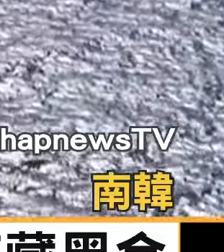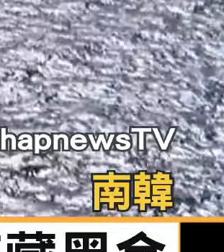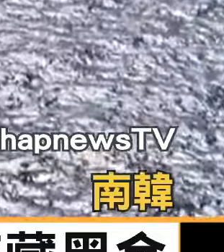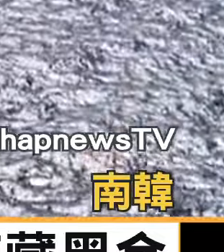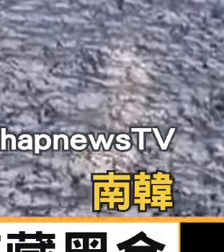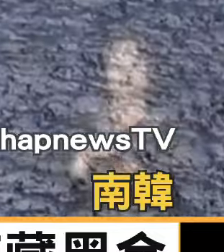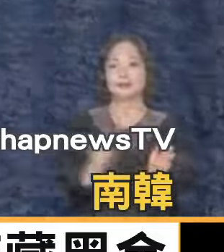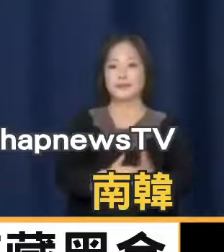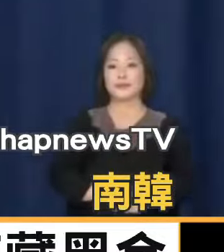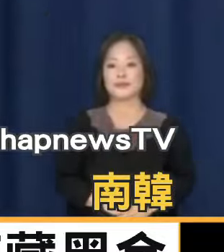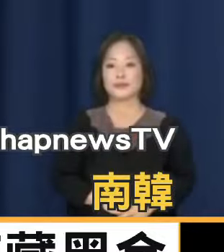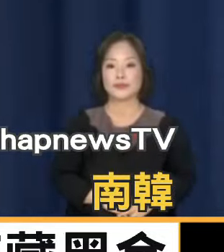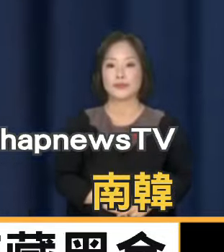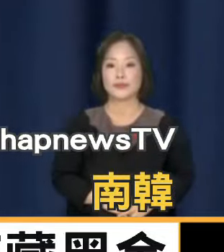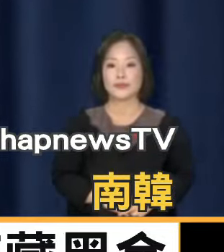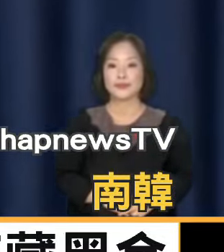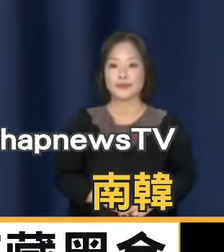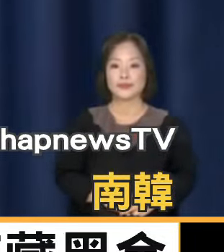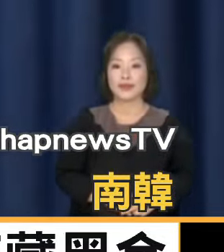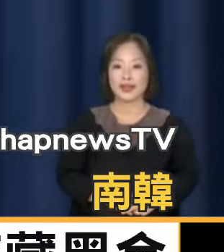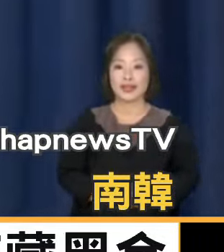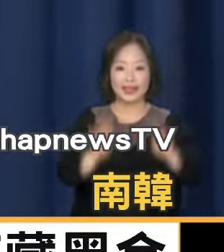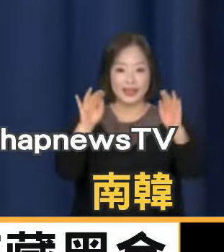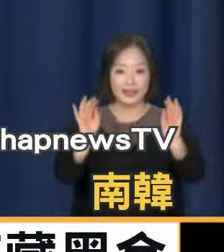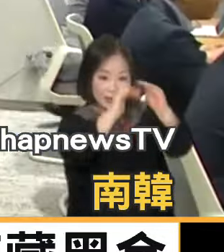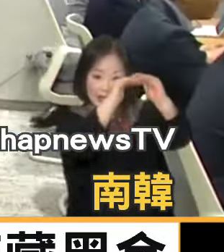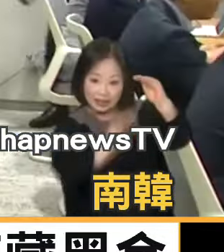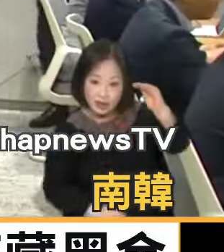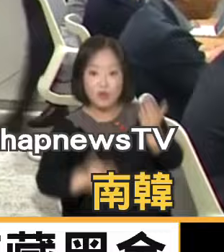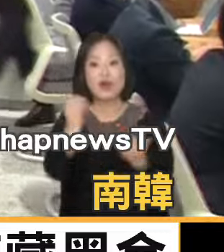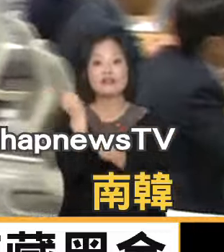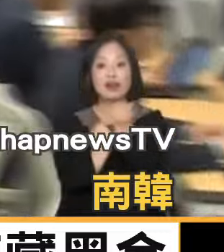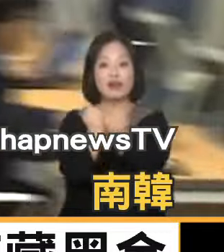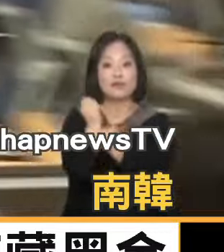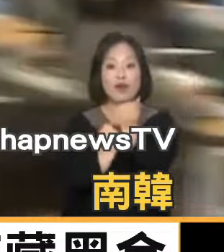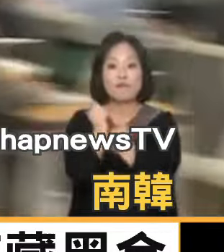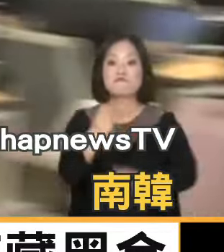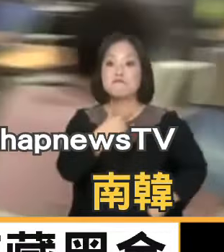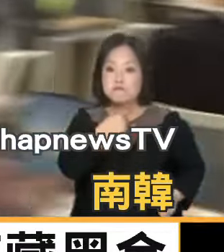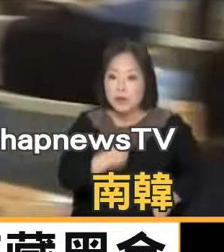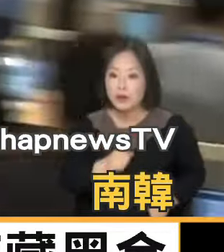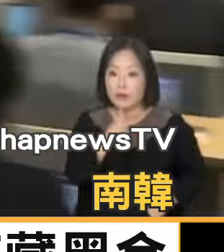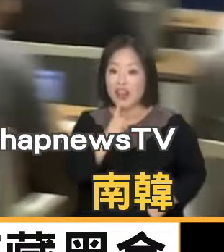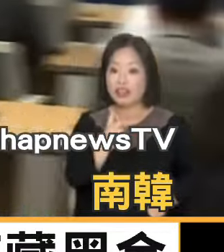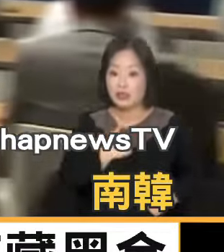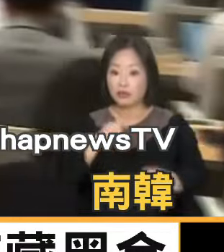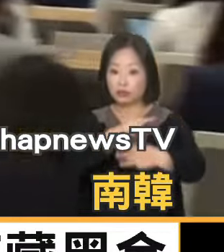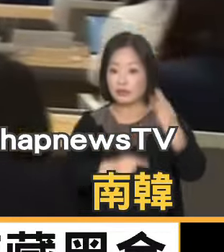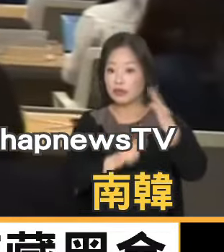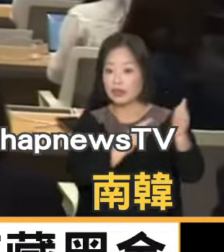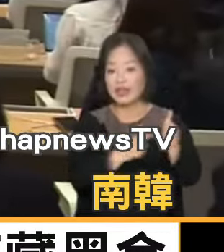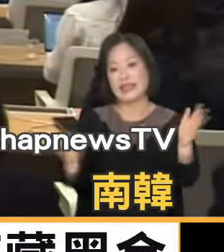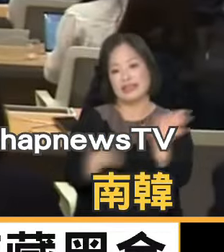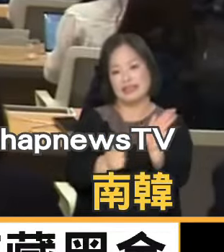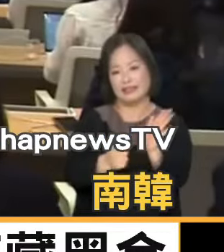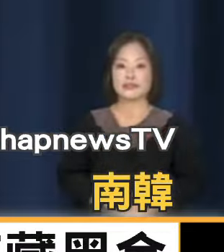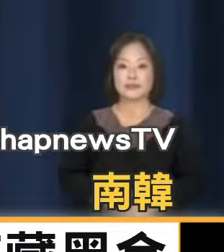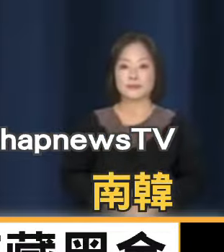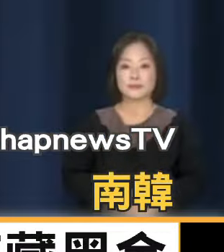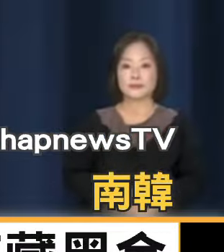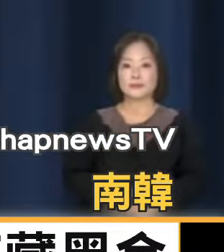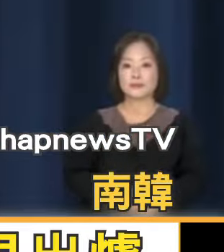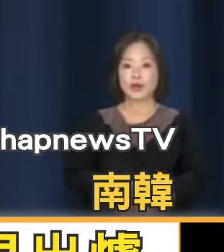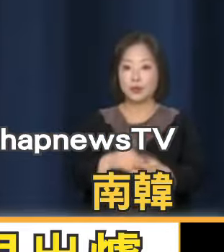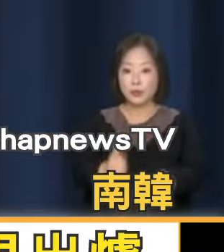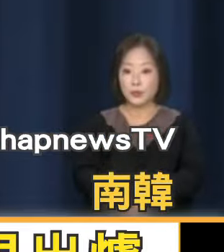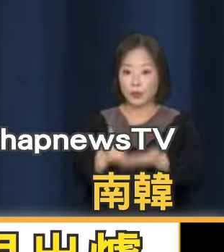大量黑金。南韩总统尹锡悦趁着3号举行就职以来首次国政报告，和民众宣布这喜讯。 尊